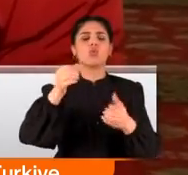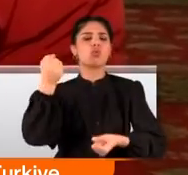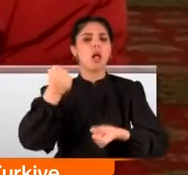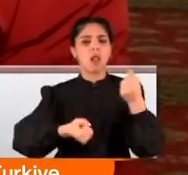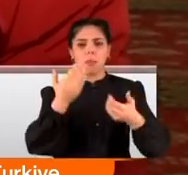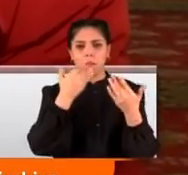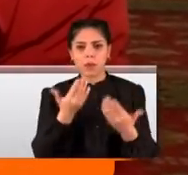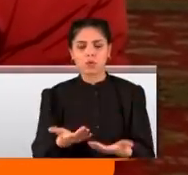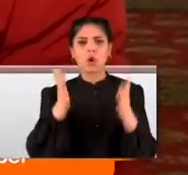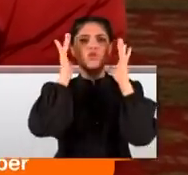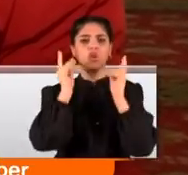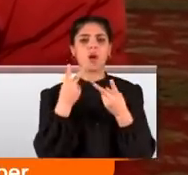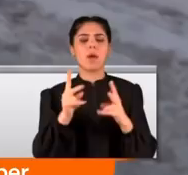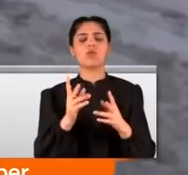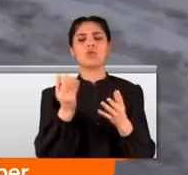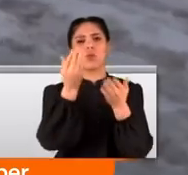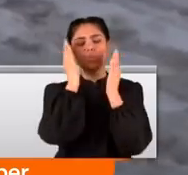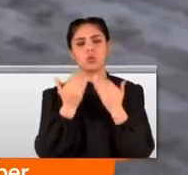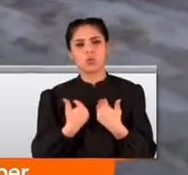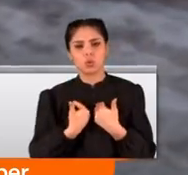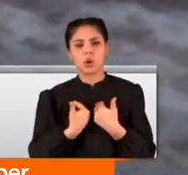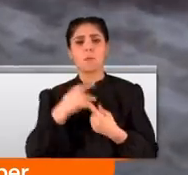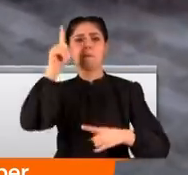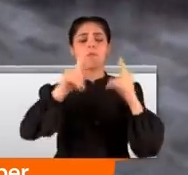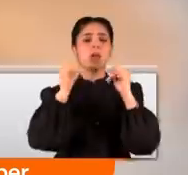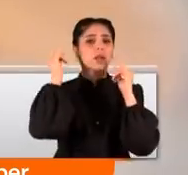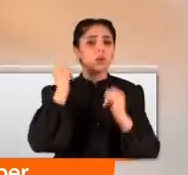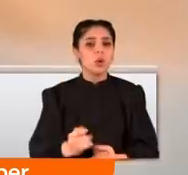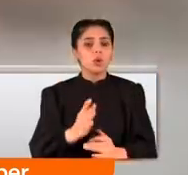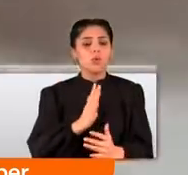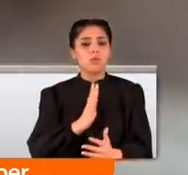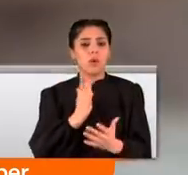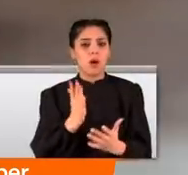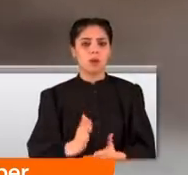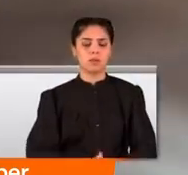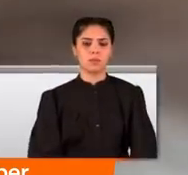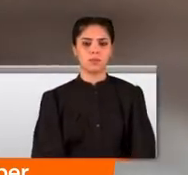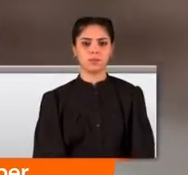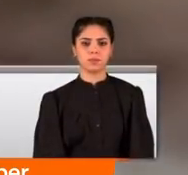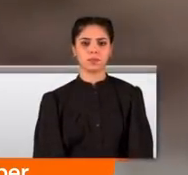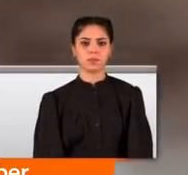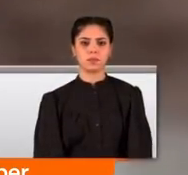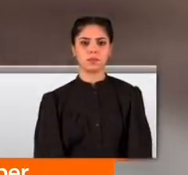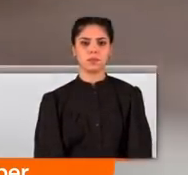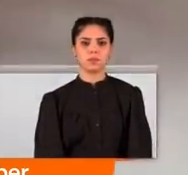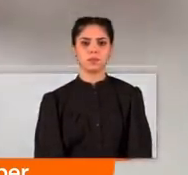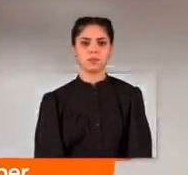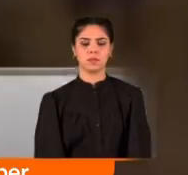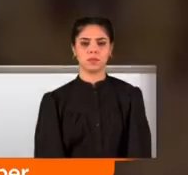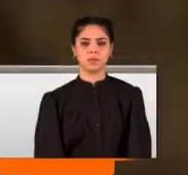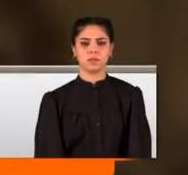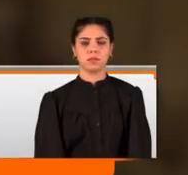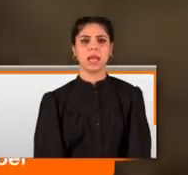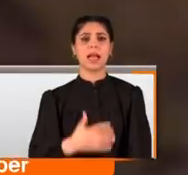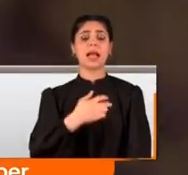Geldik camiye açmışlar Allah sağ olsunlar. Durumu daha vahim olanlar da vardı. Abi sakin siz sakin bir şekilde. Tamam.